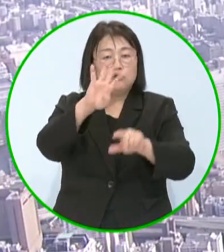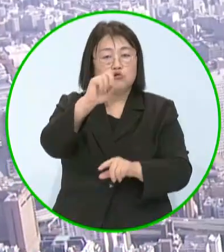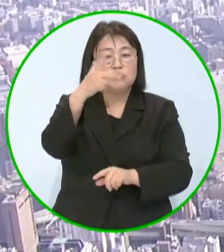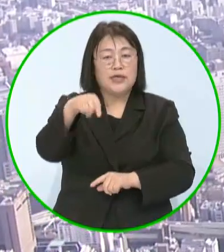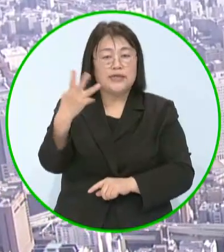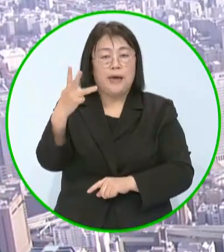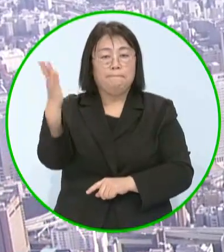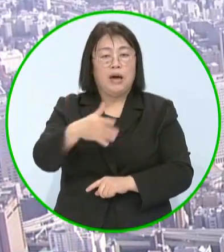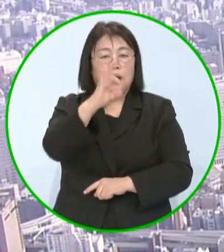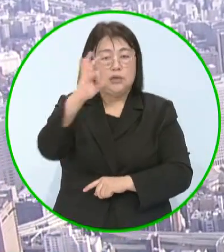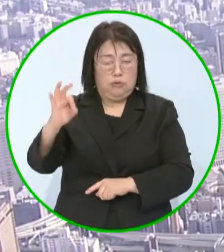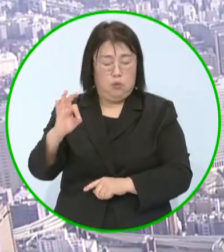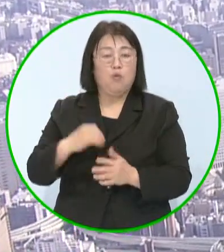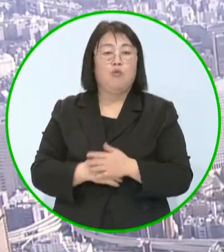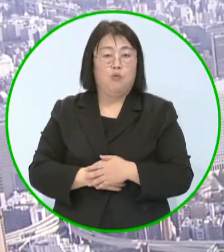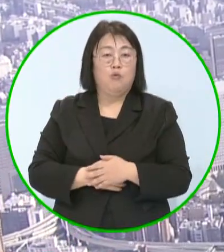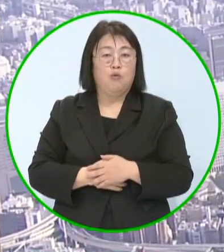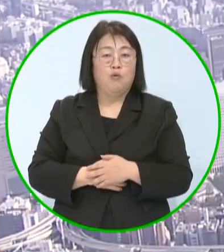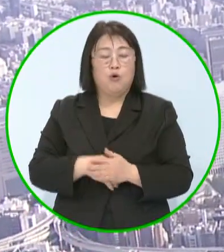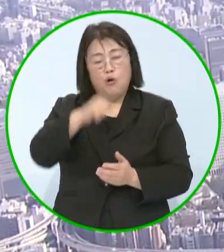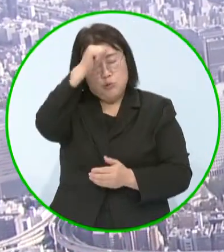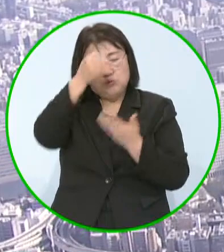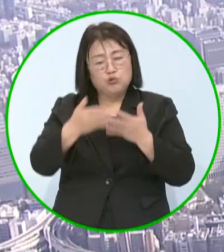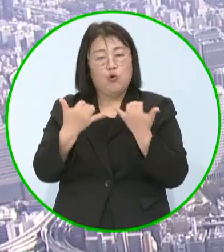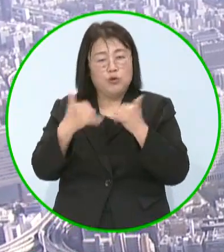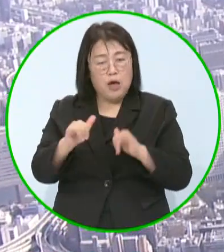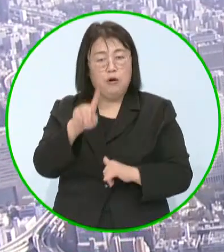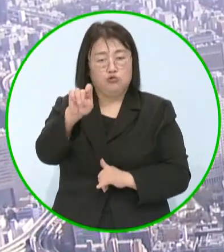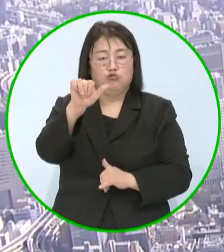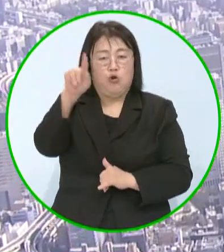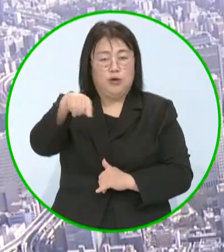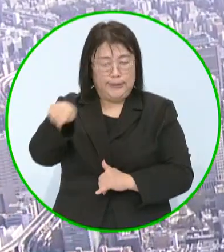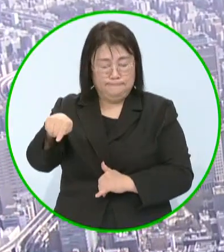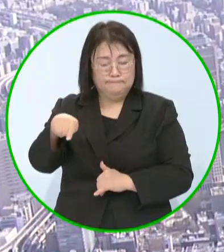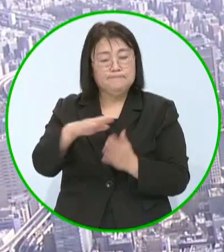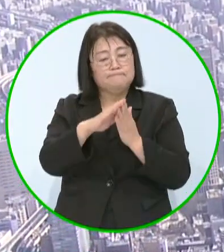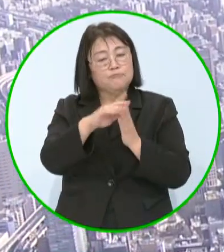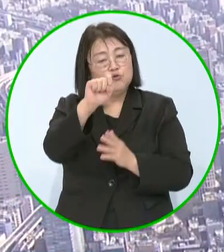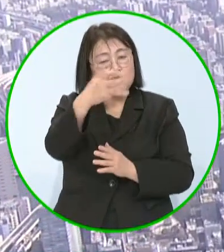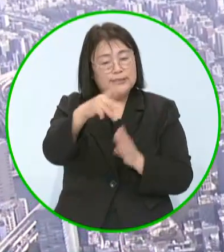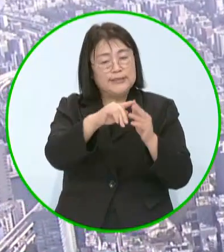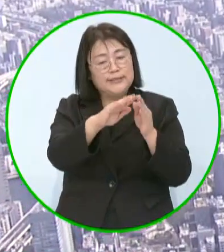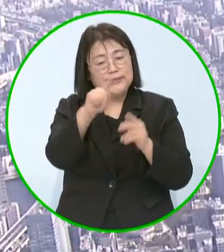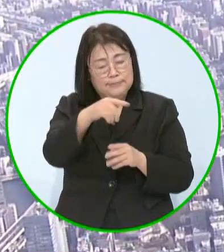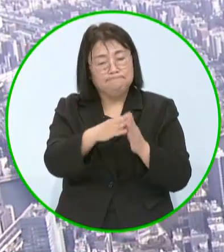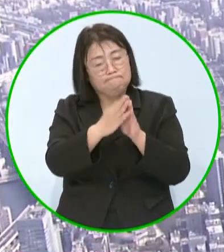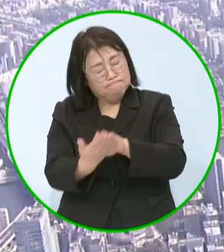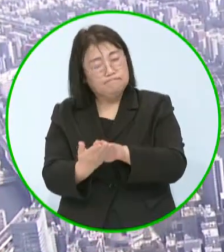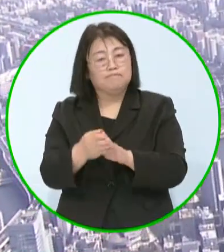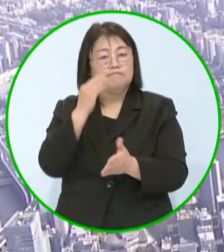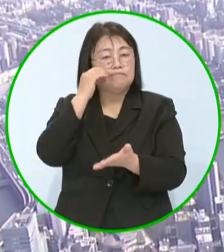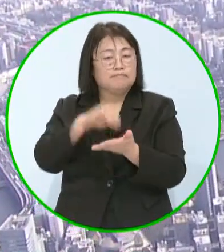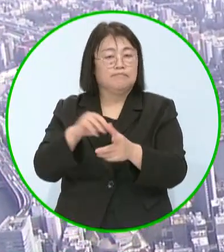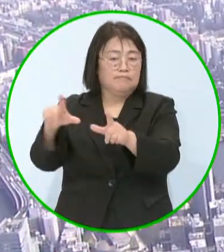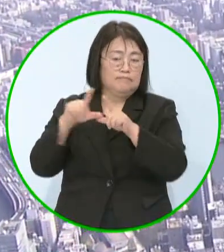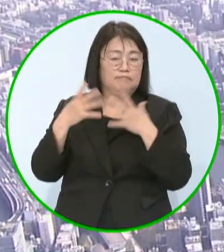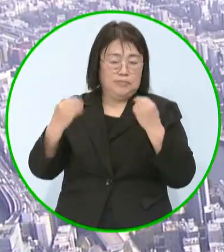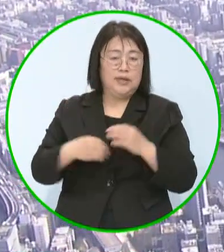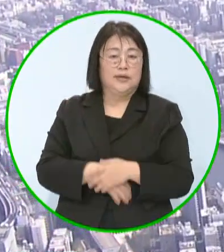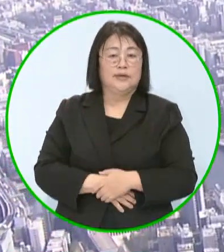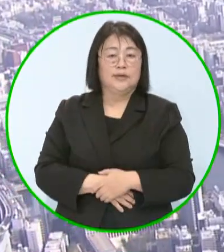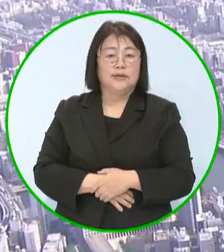47.3%となっています重症者は15人で18人の死亡が報告されています